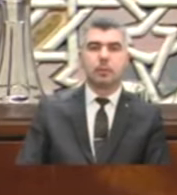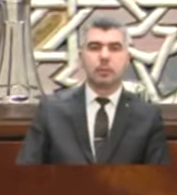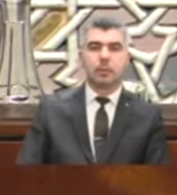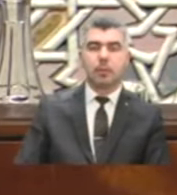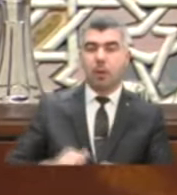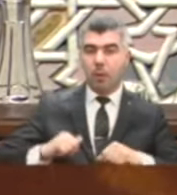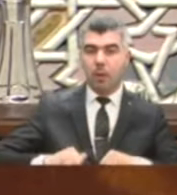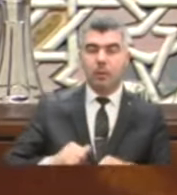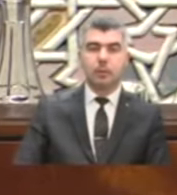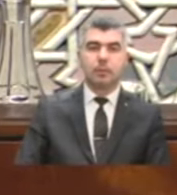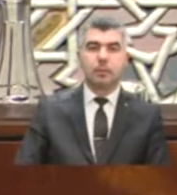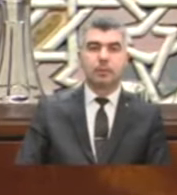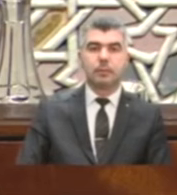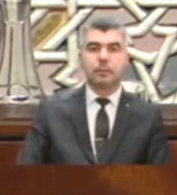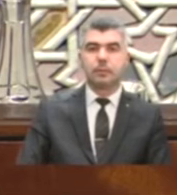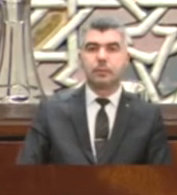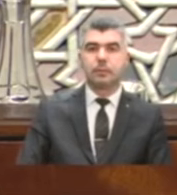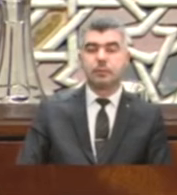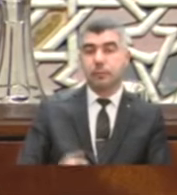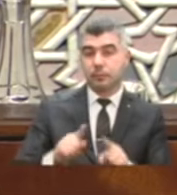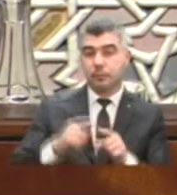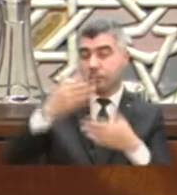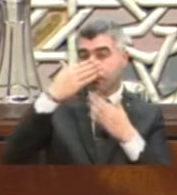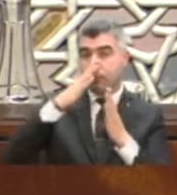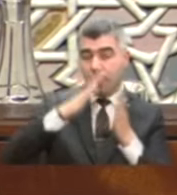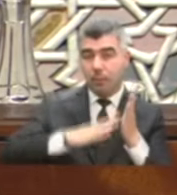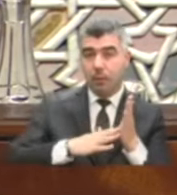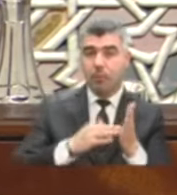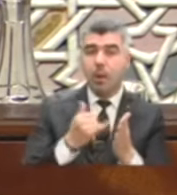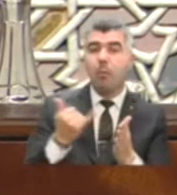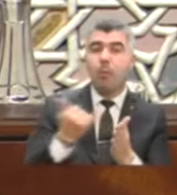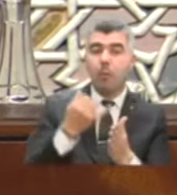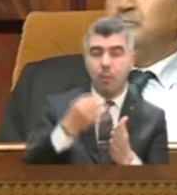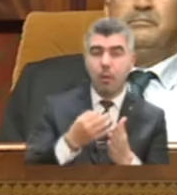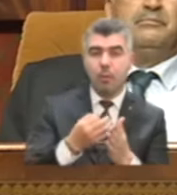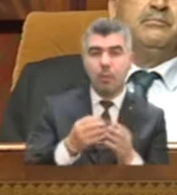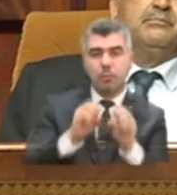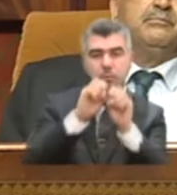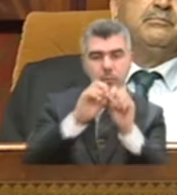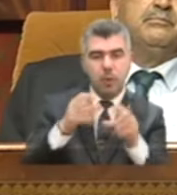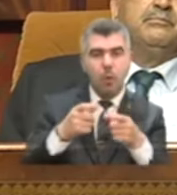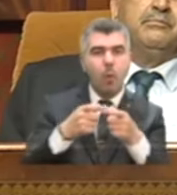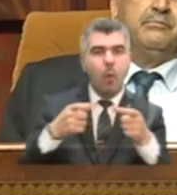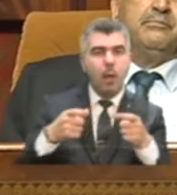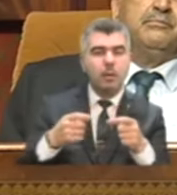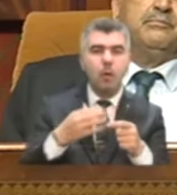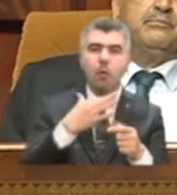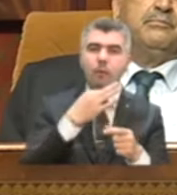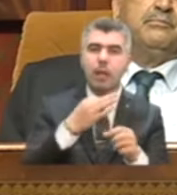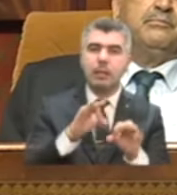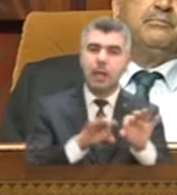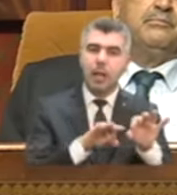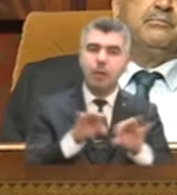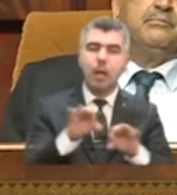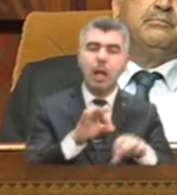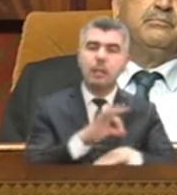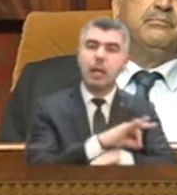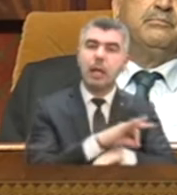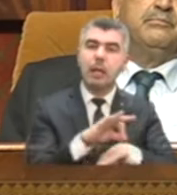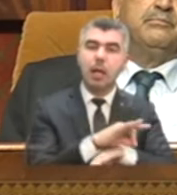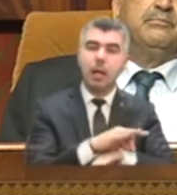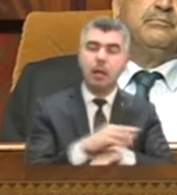الوزير، بلادنا في حاجة إلى الاستثمارات في جميع المجالات وتبسيط المساطر الإدارية في وجه